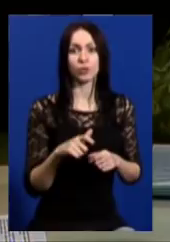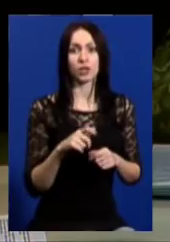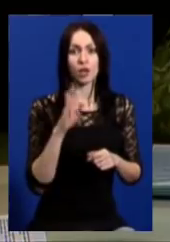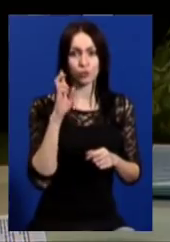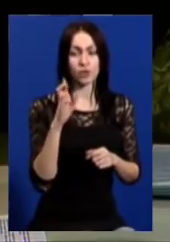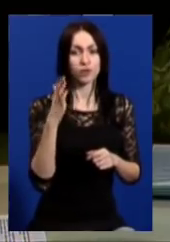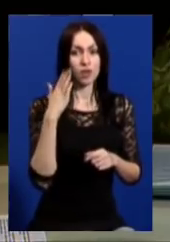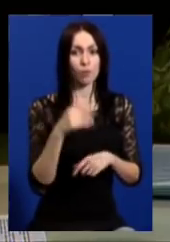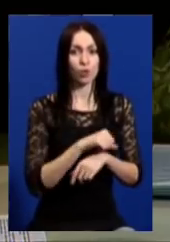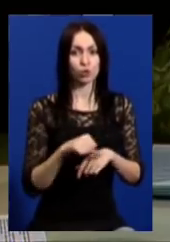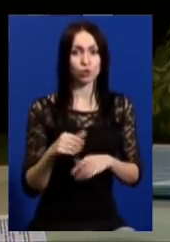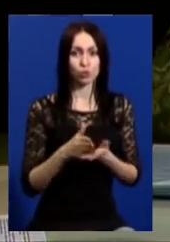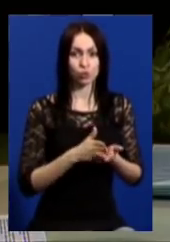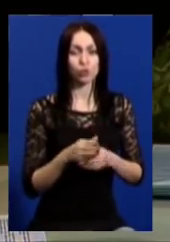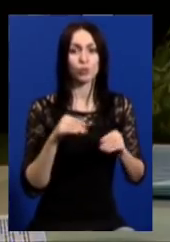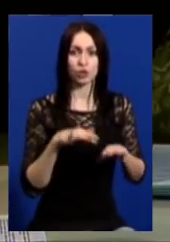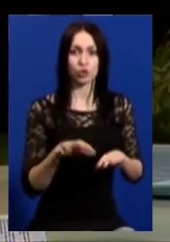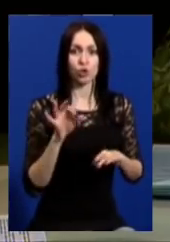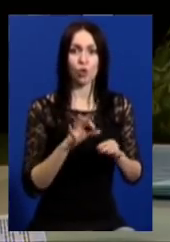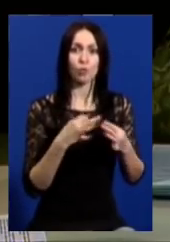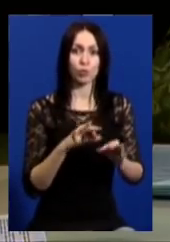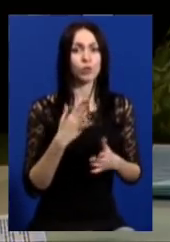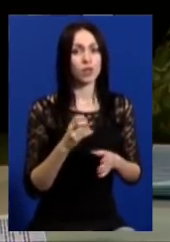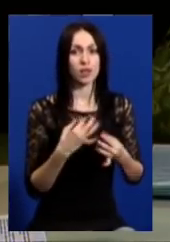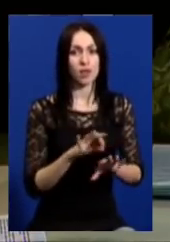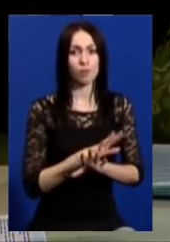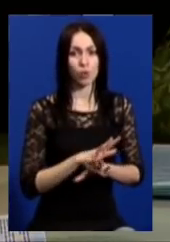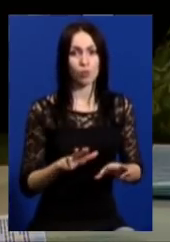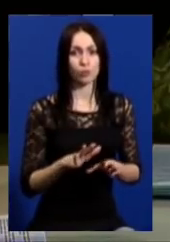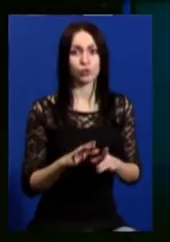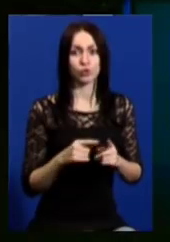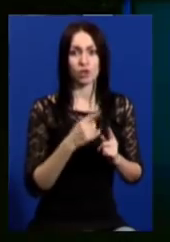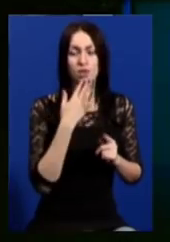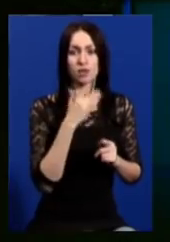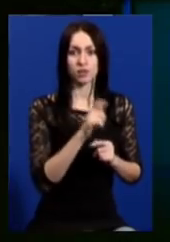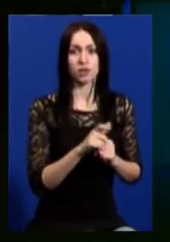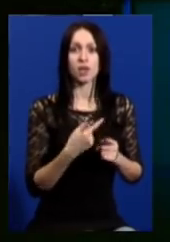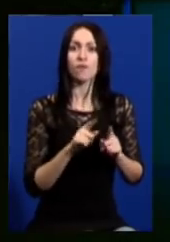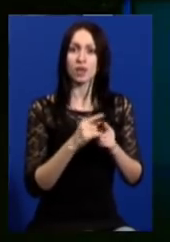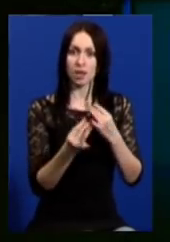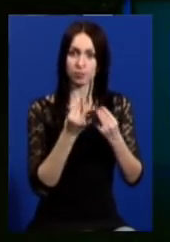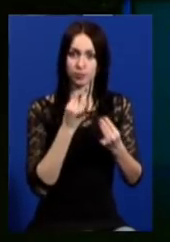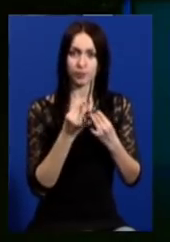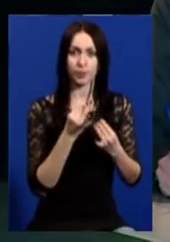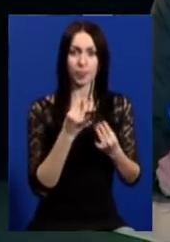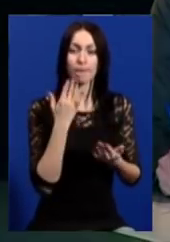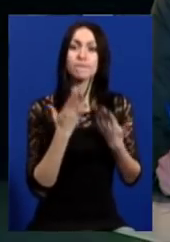Державної прикордонної служби рішення про пропуск або не пропуск зазначених іноземців. Ця співбесіда,